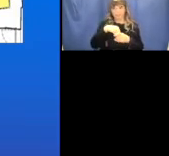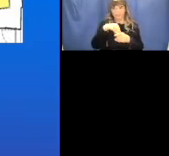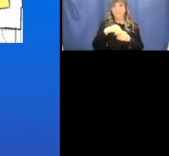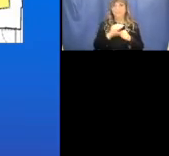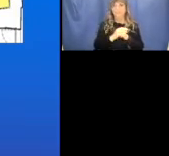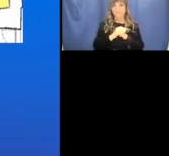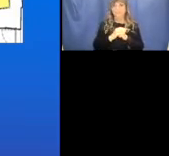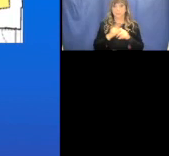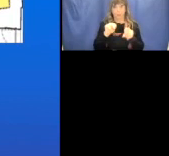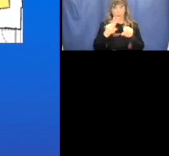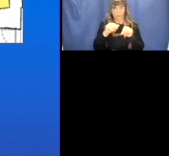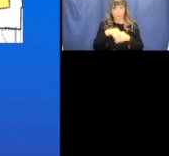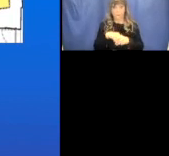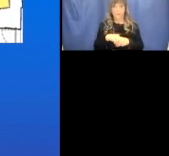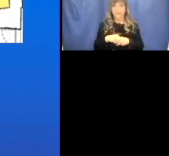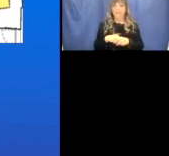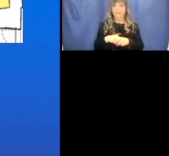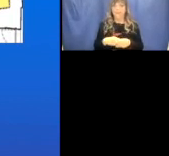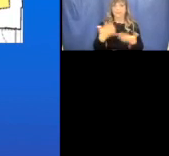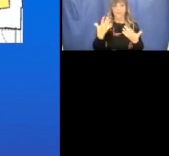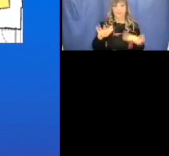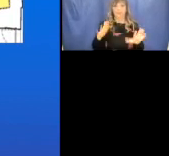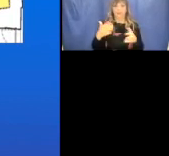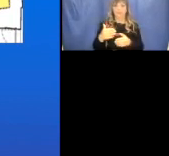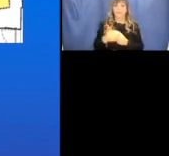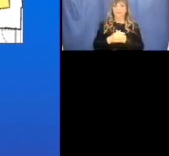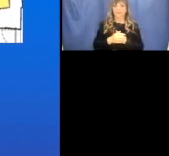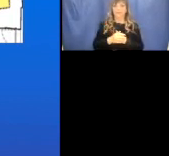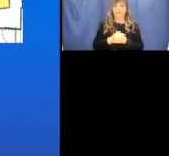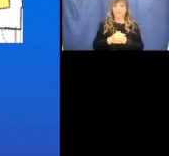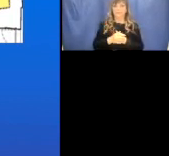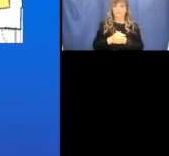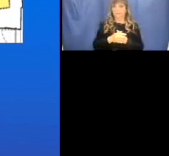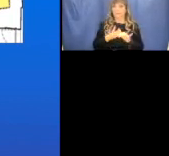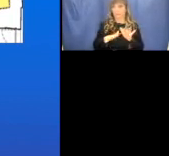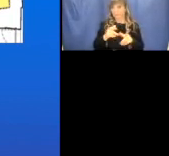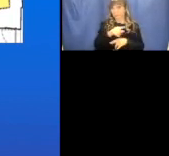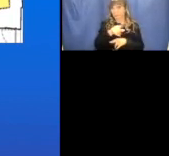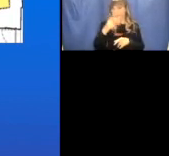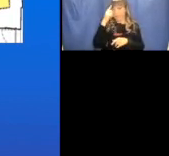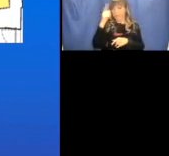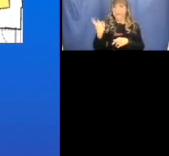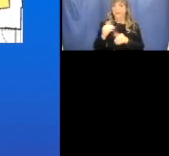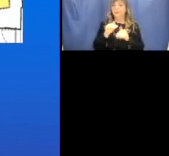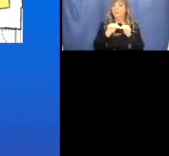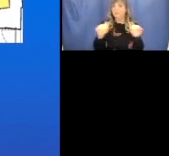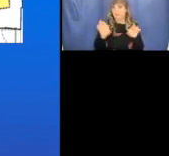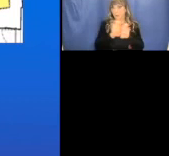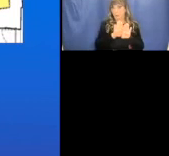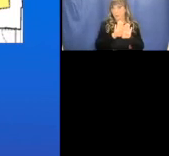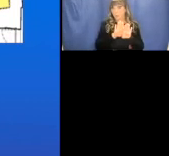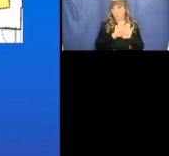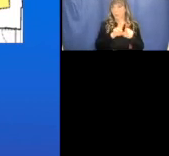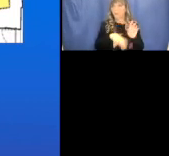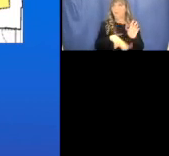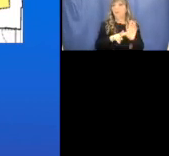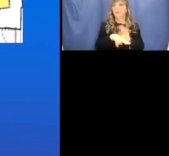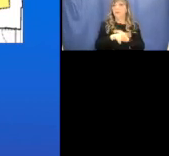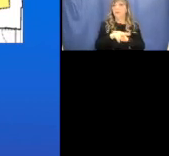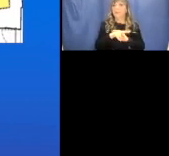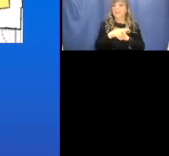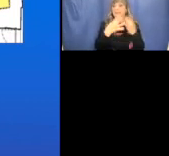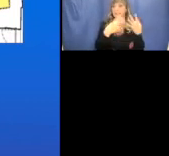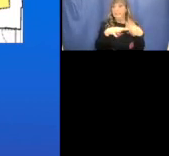dove ormai da forse sapete che il museo è stato giusto nel 2019